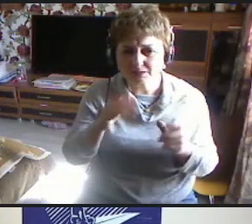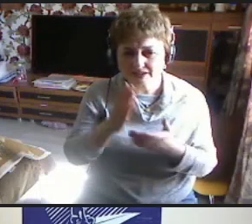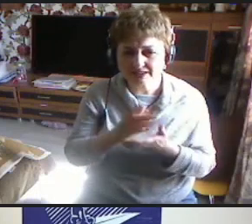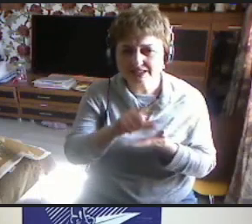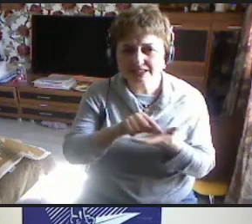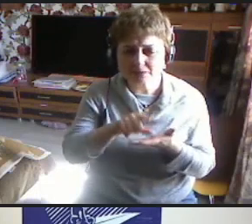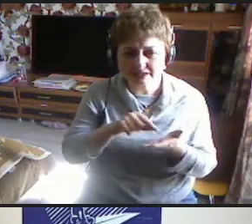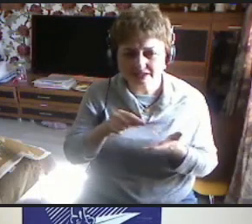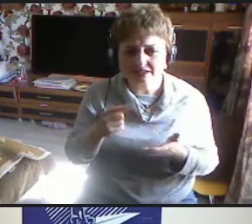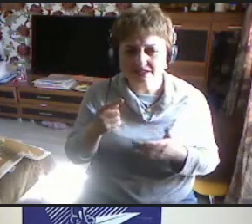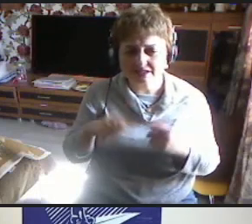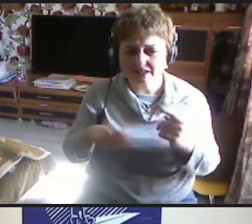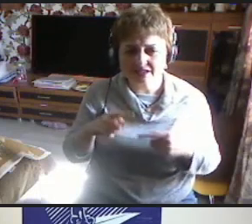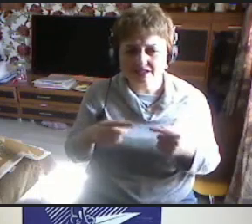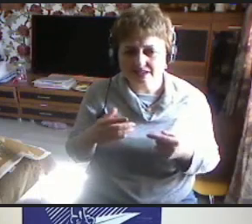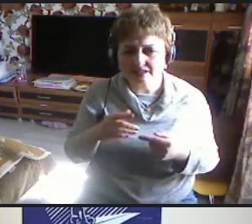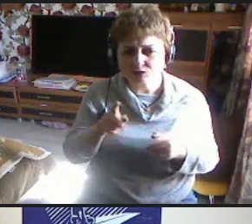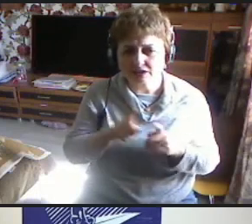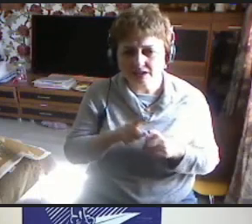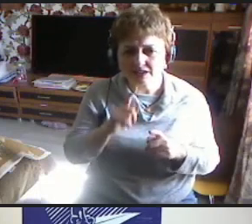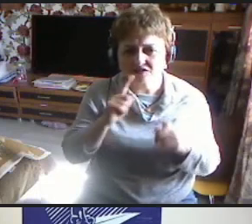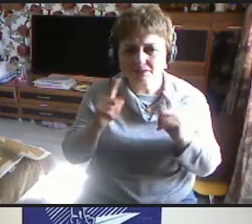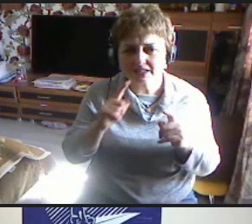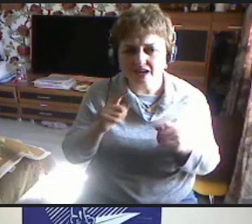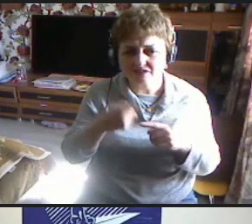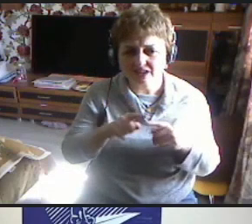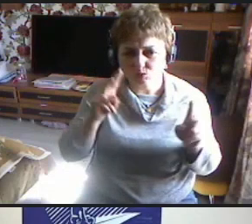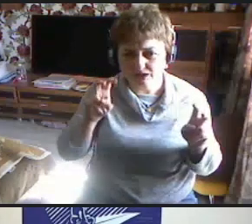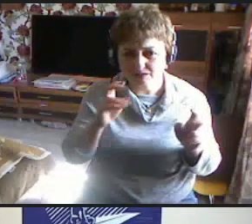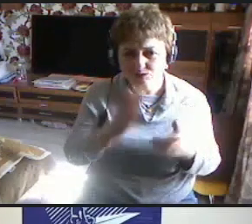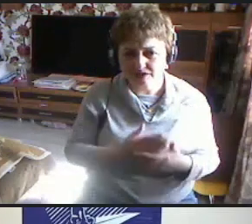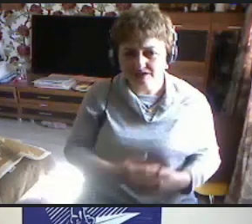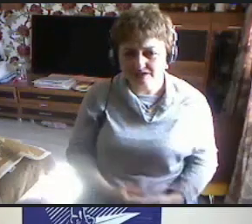некоторых вот, таких вебинаров на эту тему.